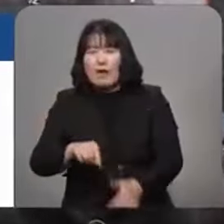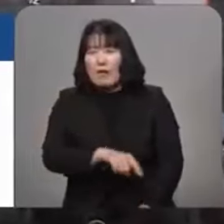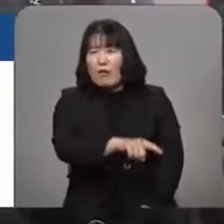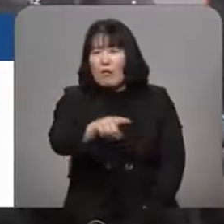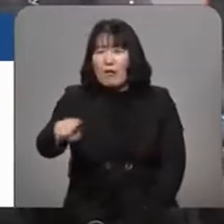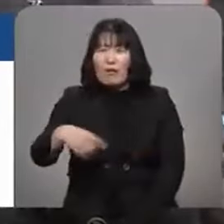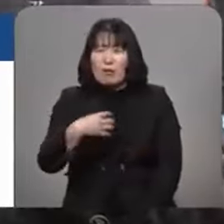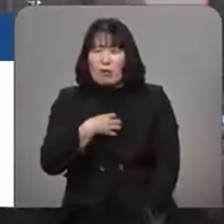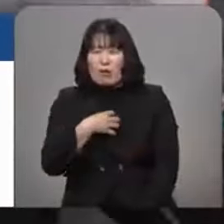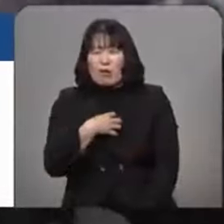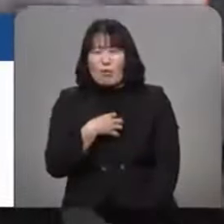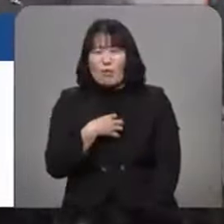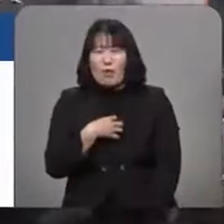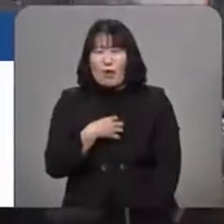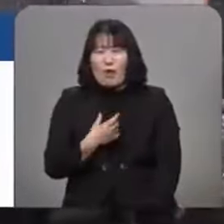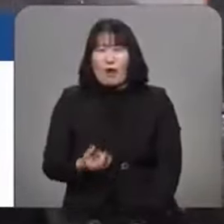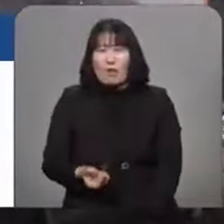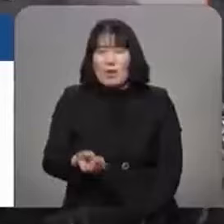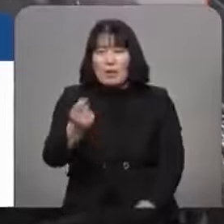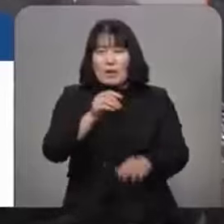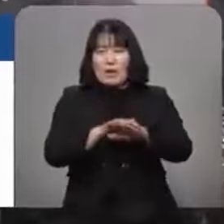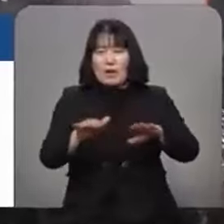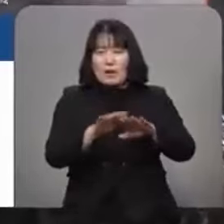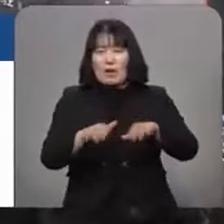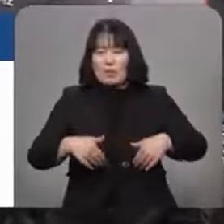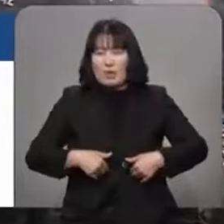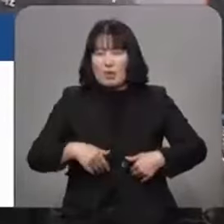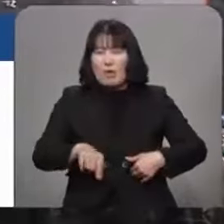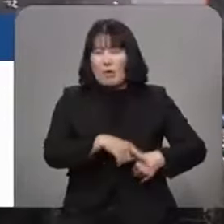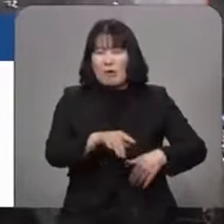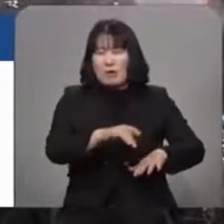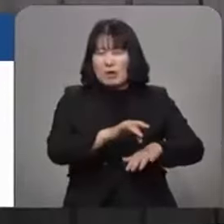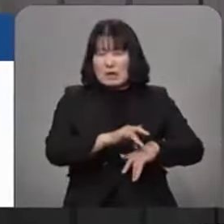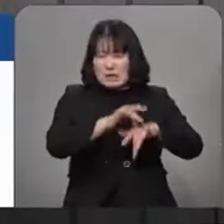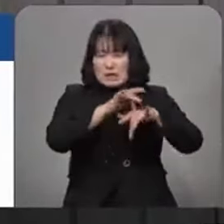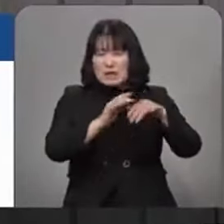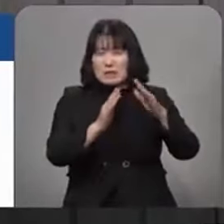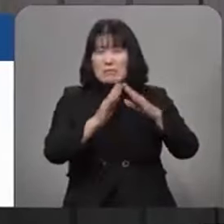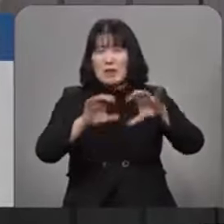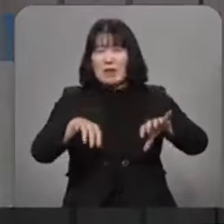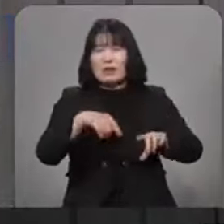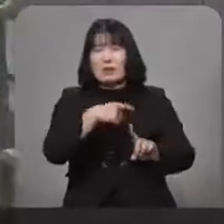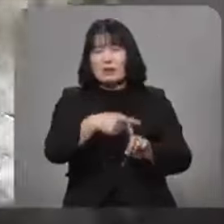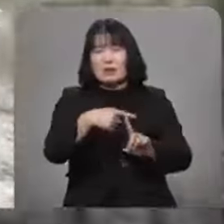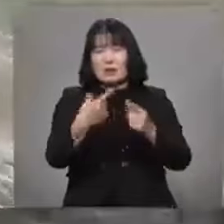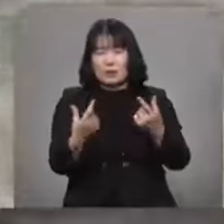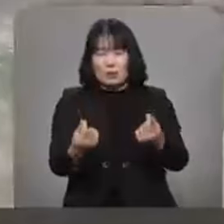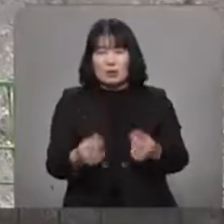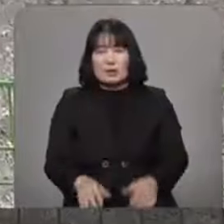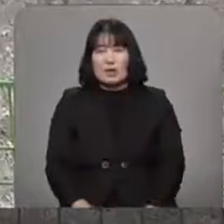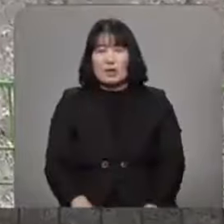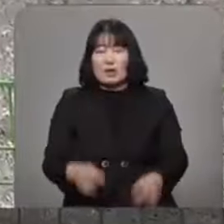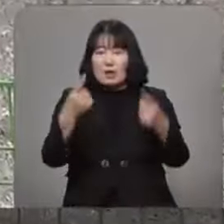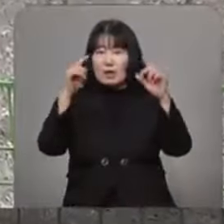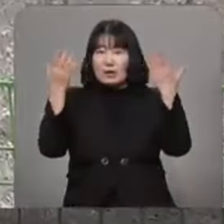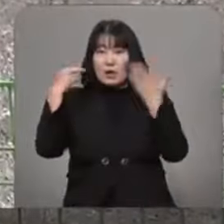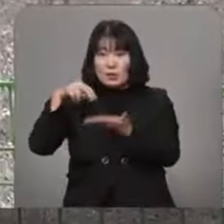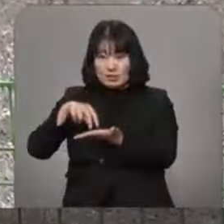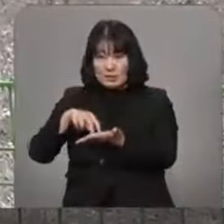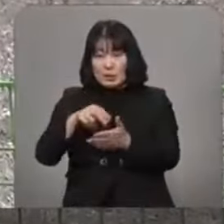사람들이 그거 해결해 그 동네가 아주 유령인 동네가 돼가지고 대학측은 사업을 계속